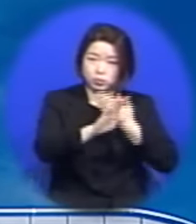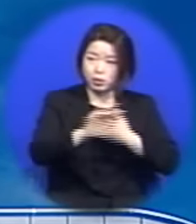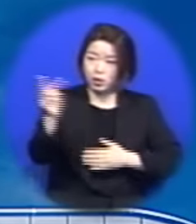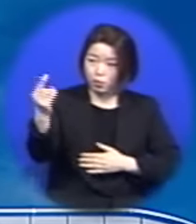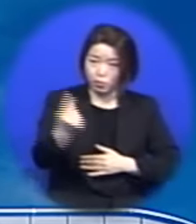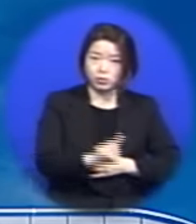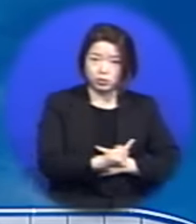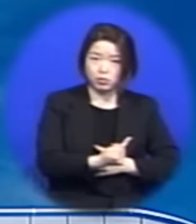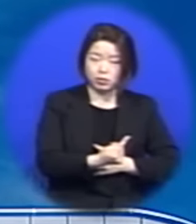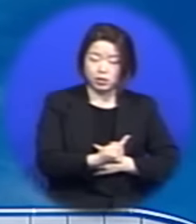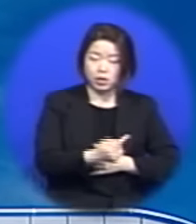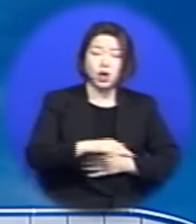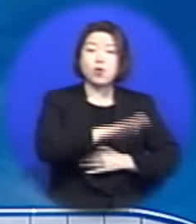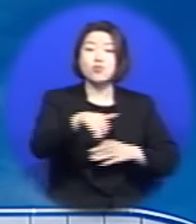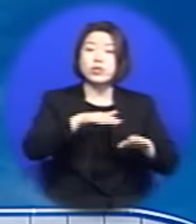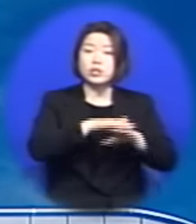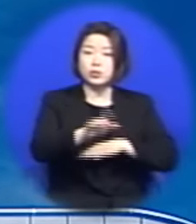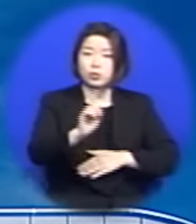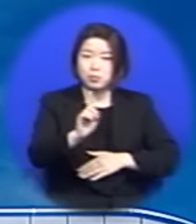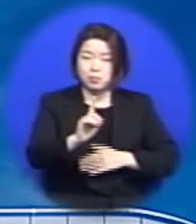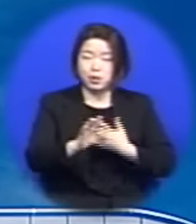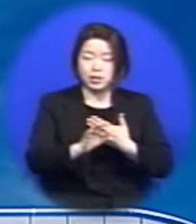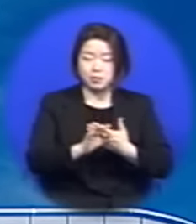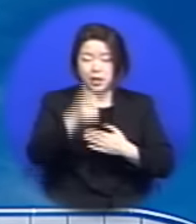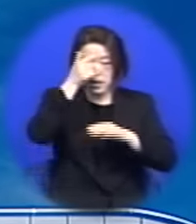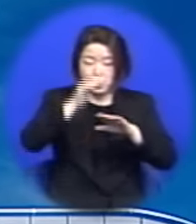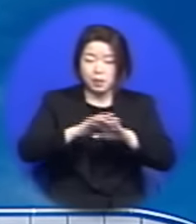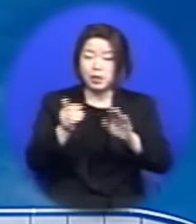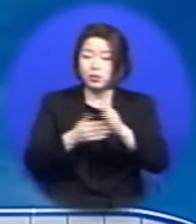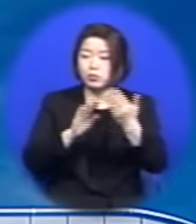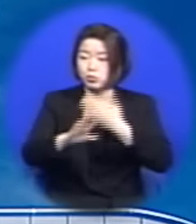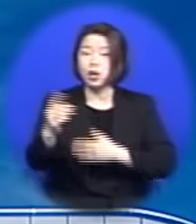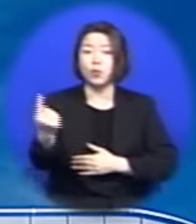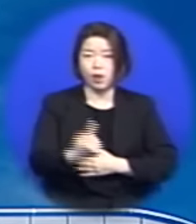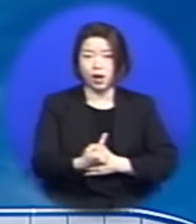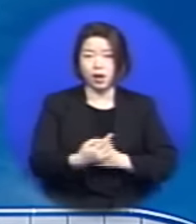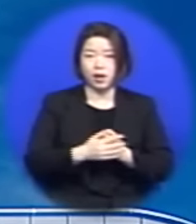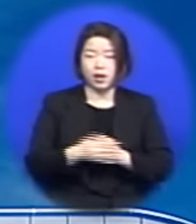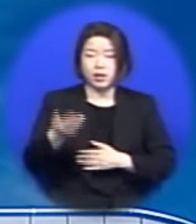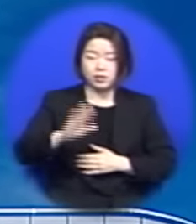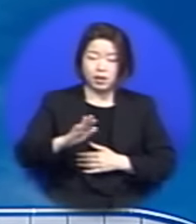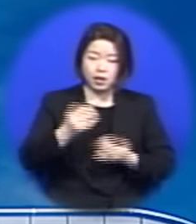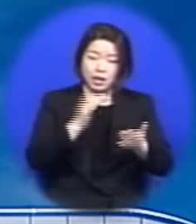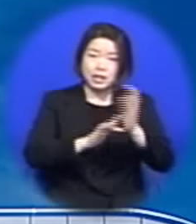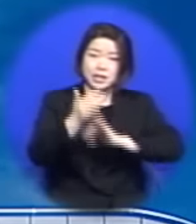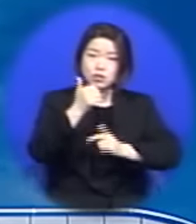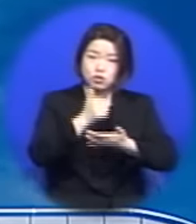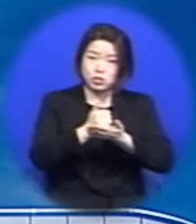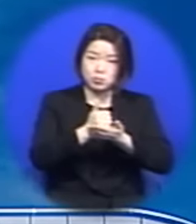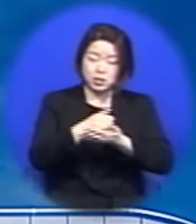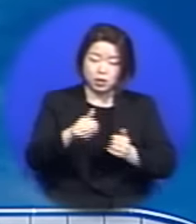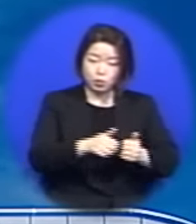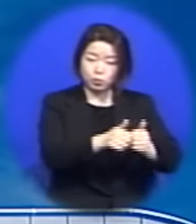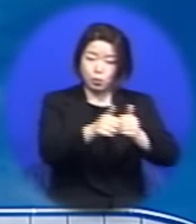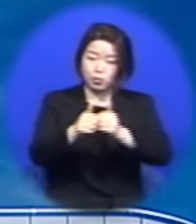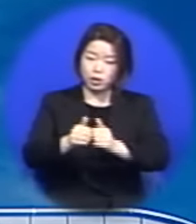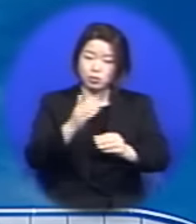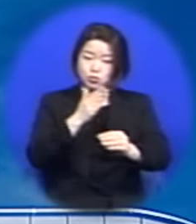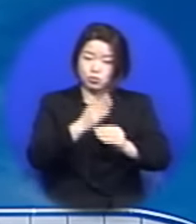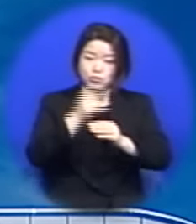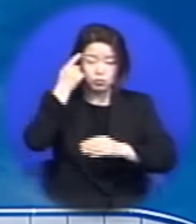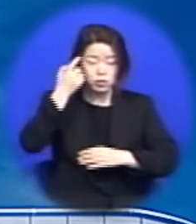나오는 거죠 그런데 예수님이 동행하고 계신 줄로 생각했다는 거예요